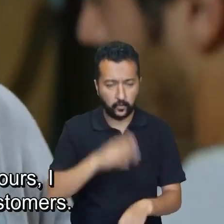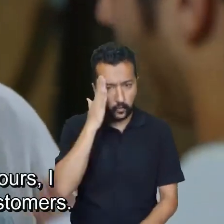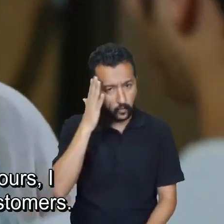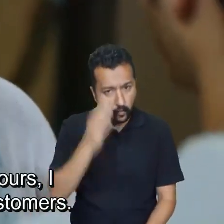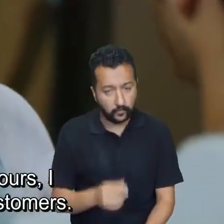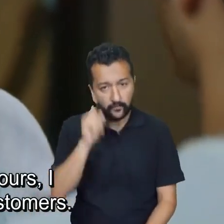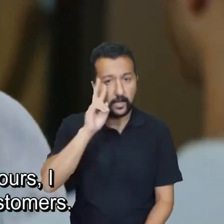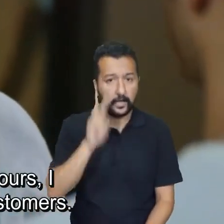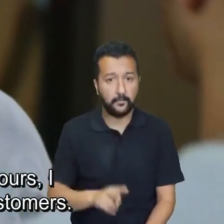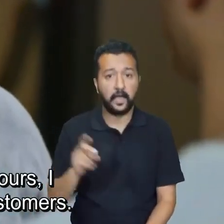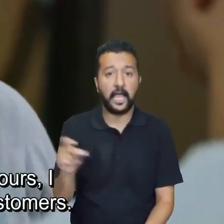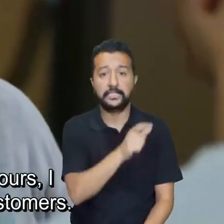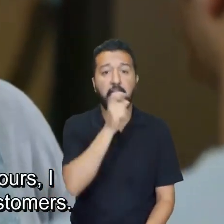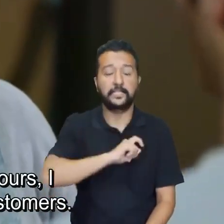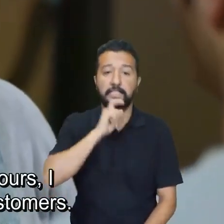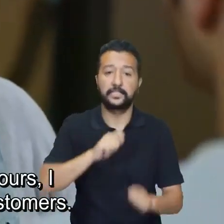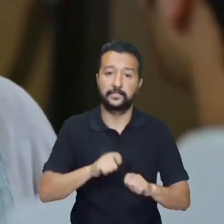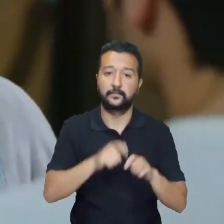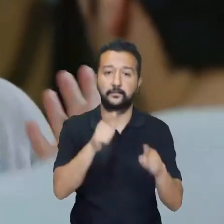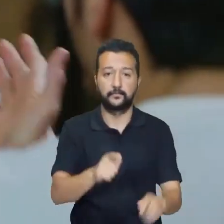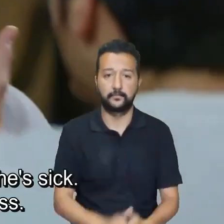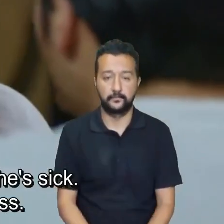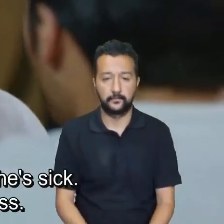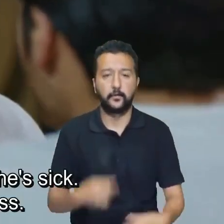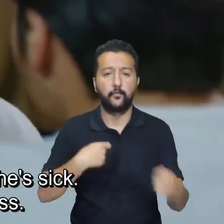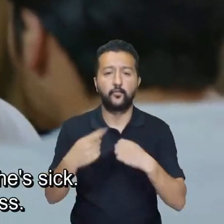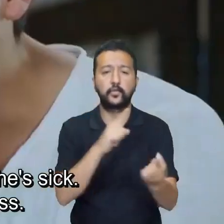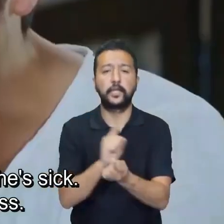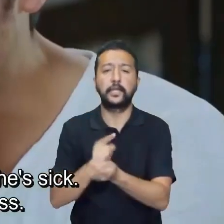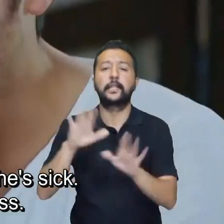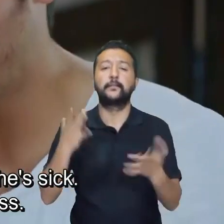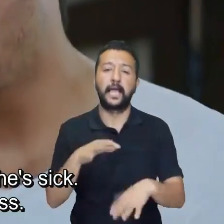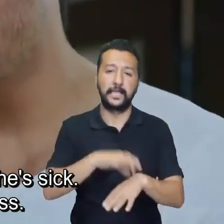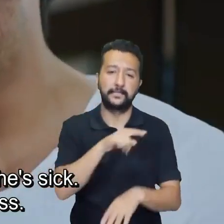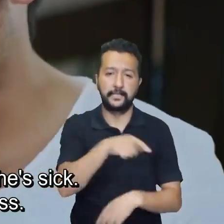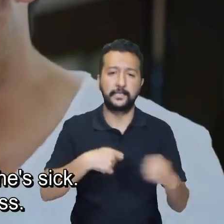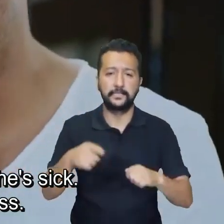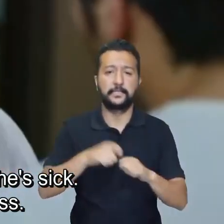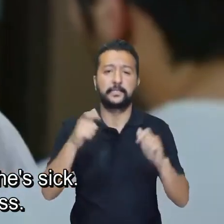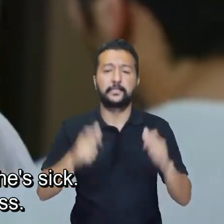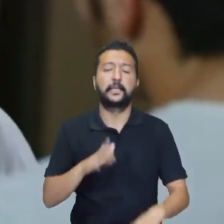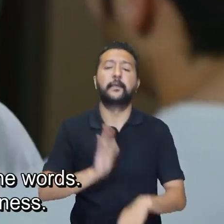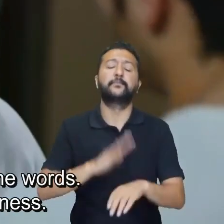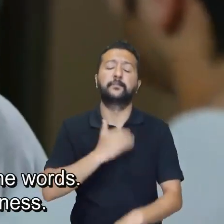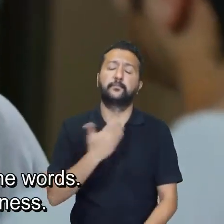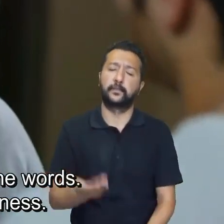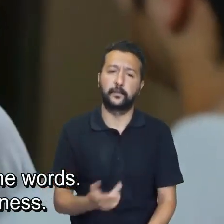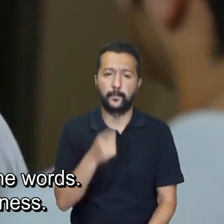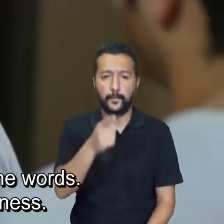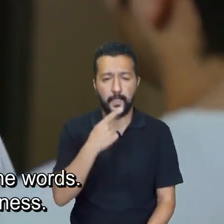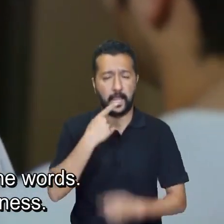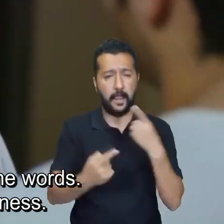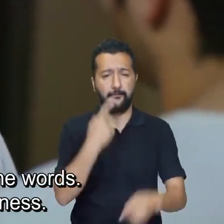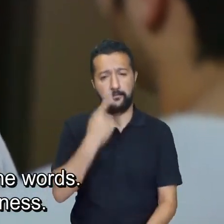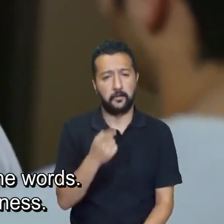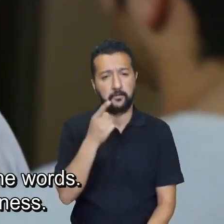kadar uyursan vallahi kaçırırsın müşterileri. Müşteri değil anneciğim, hasta. Ticarethane işletmeyeceğim ben. Ay